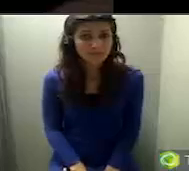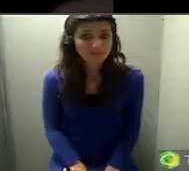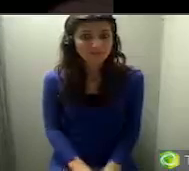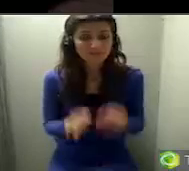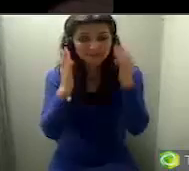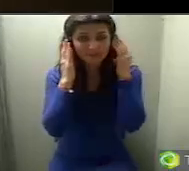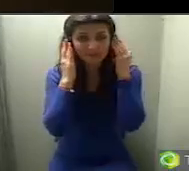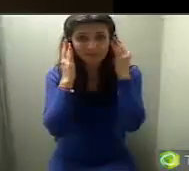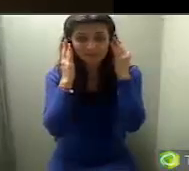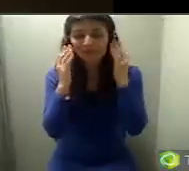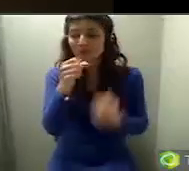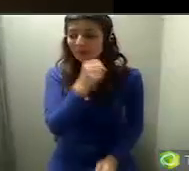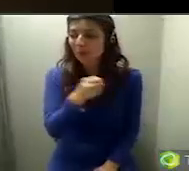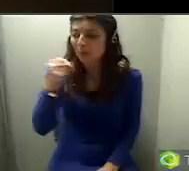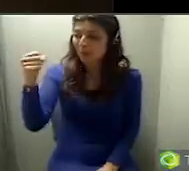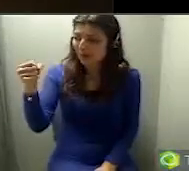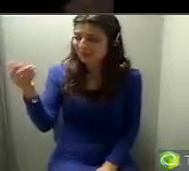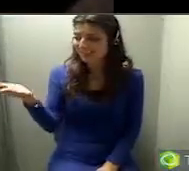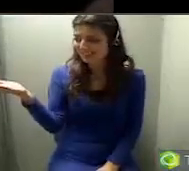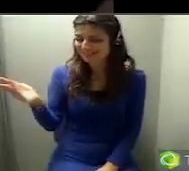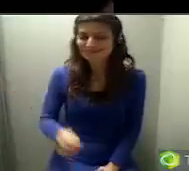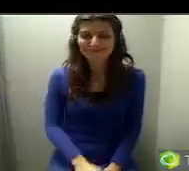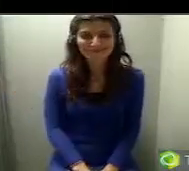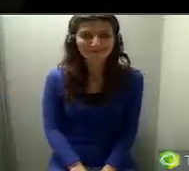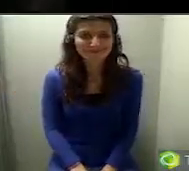le micro à mon confrère.